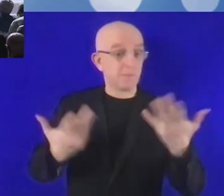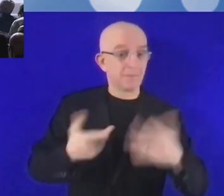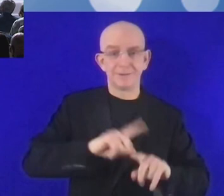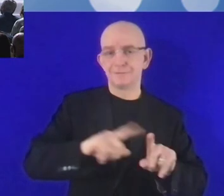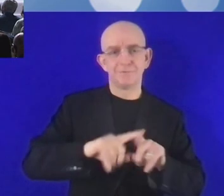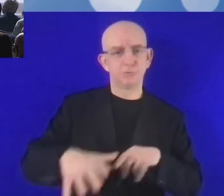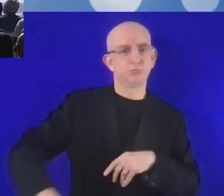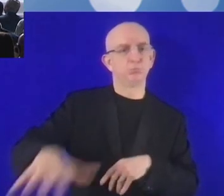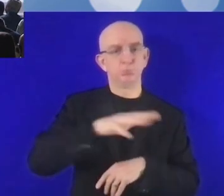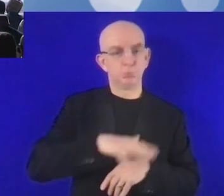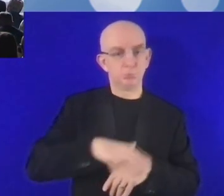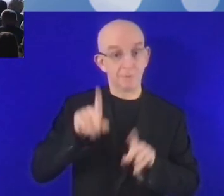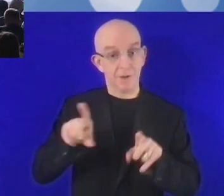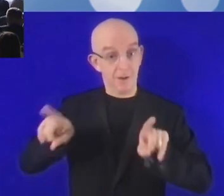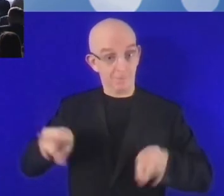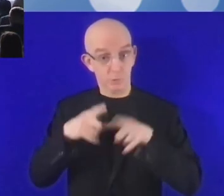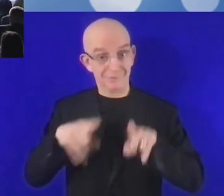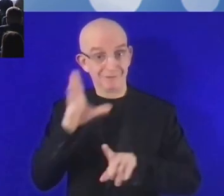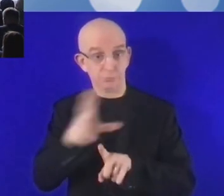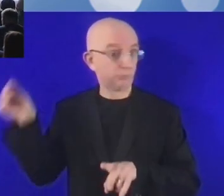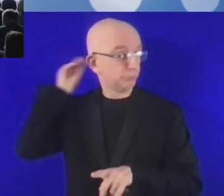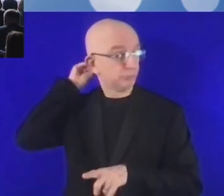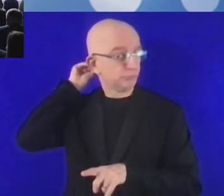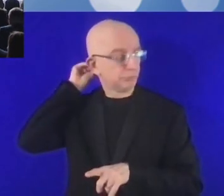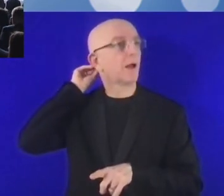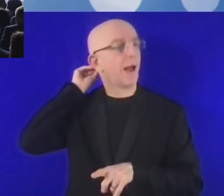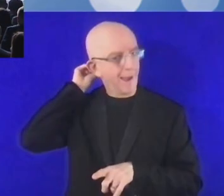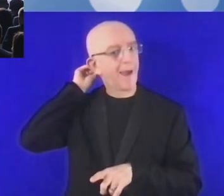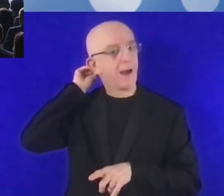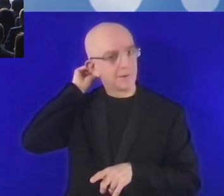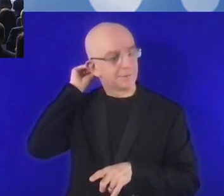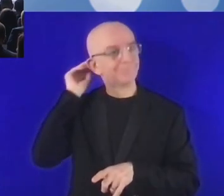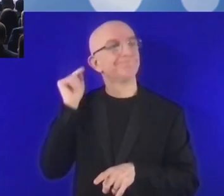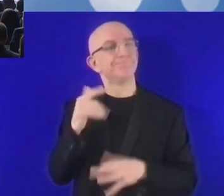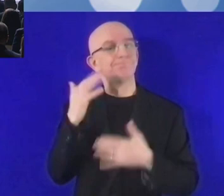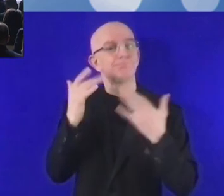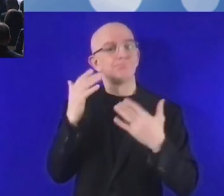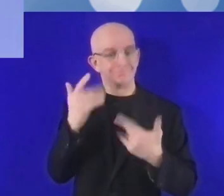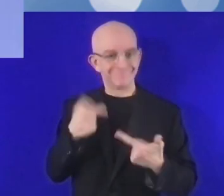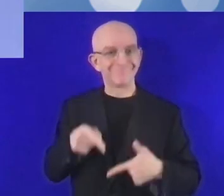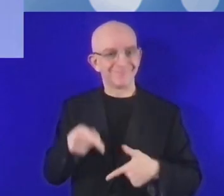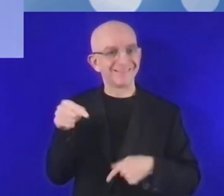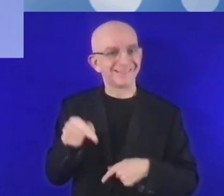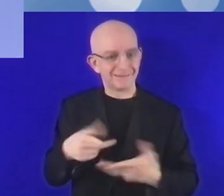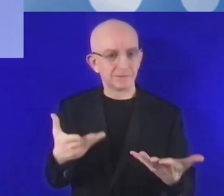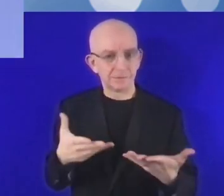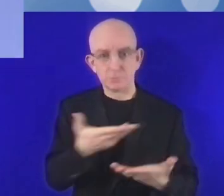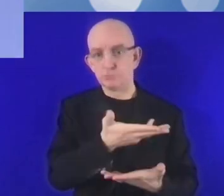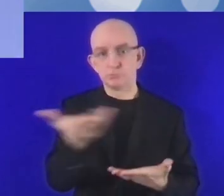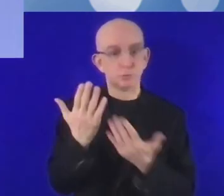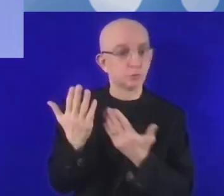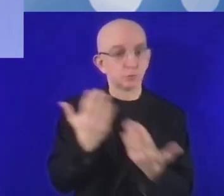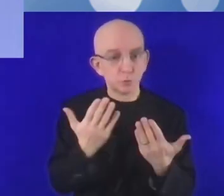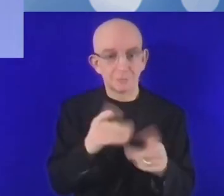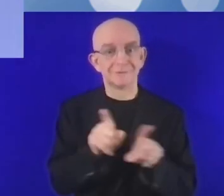育是非常重要的，这是那么在经济教育、工程教育可以说是有相等重要度，这